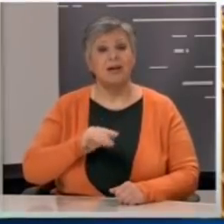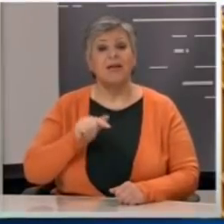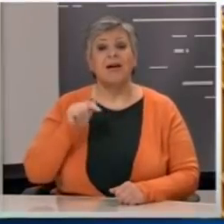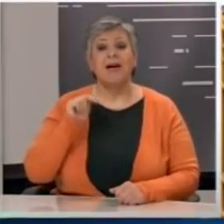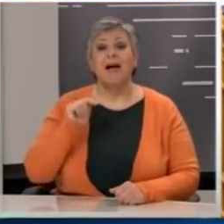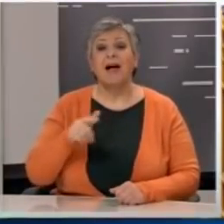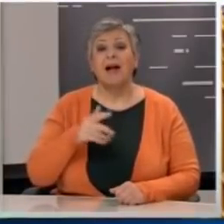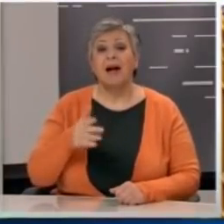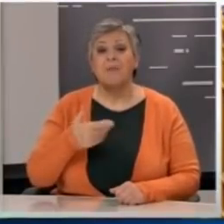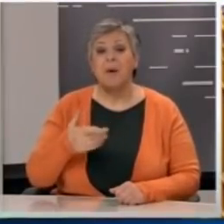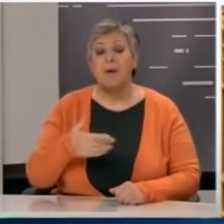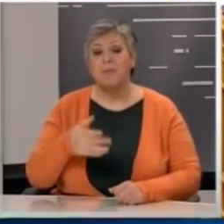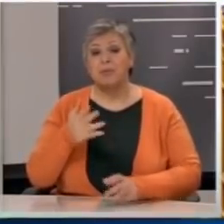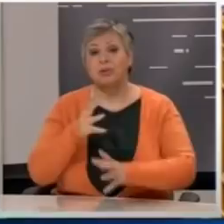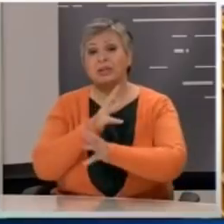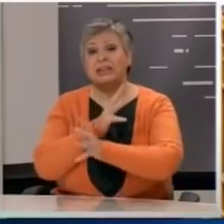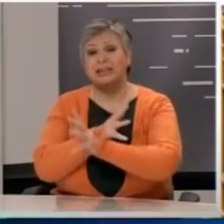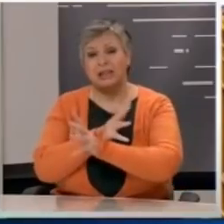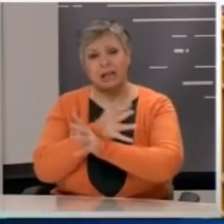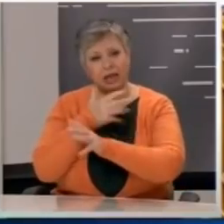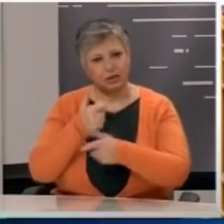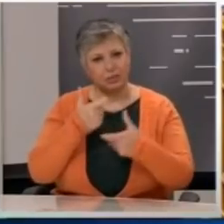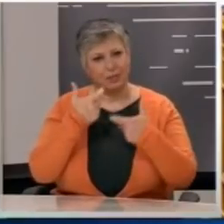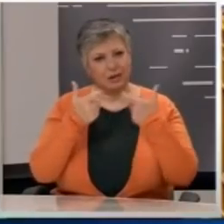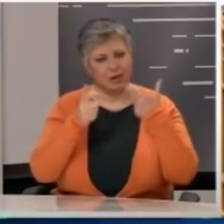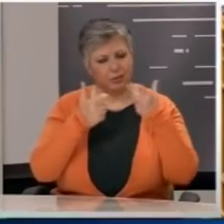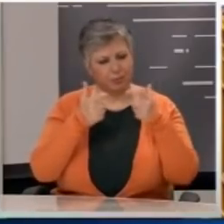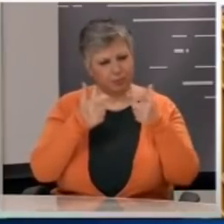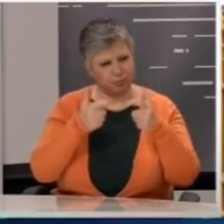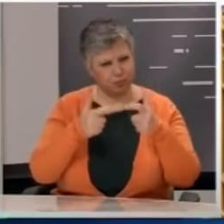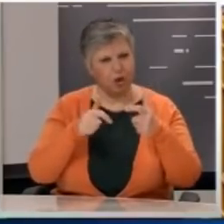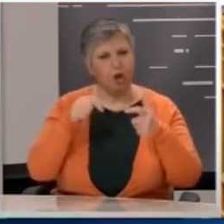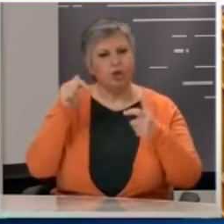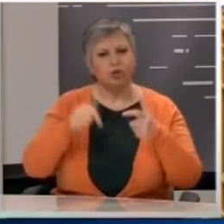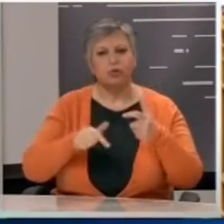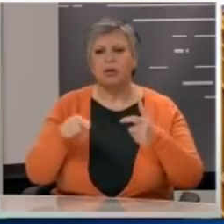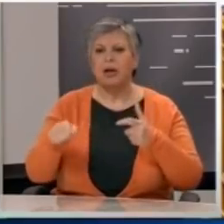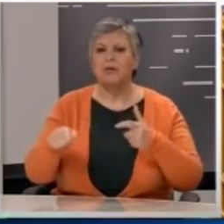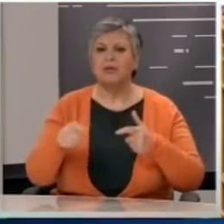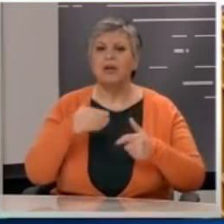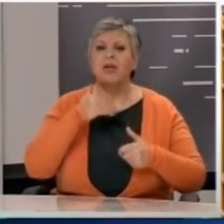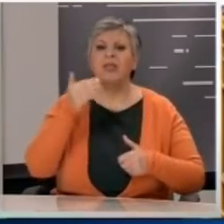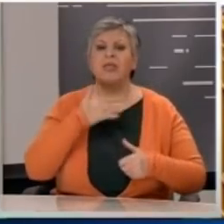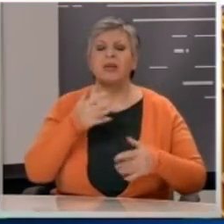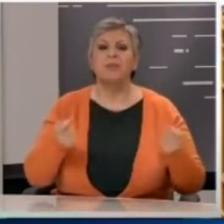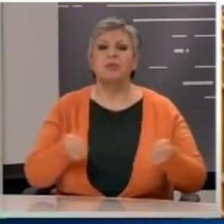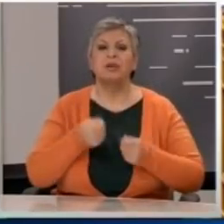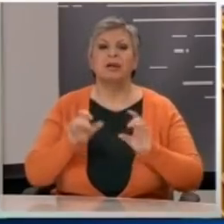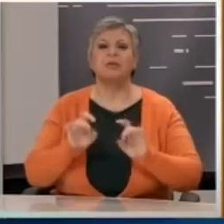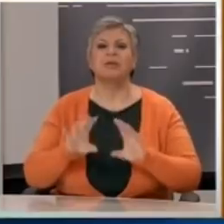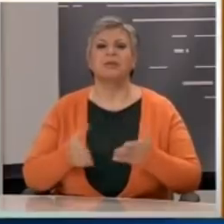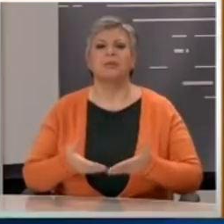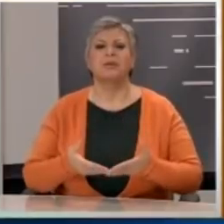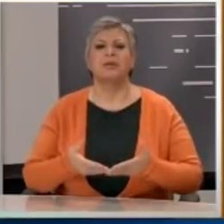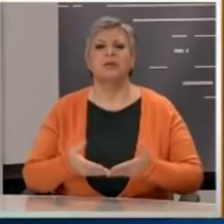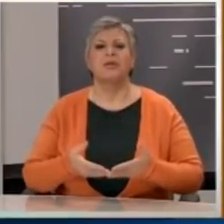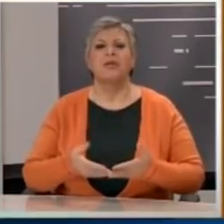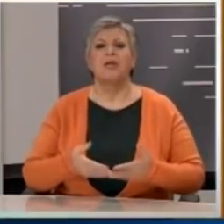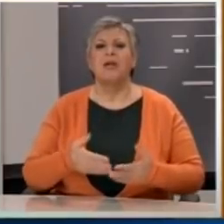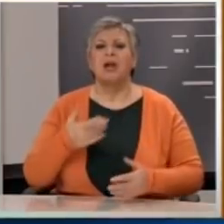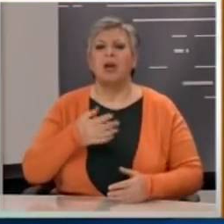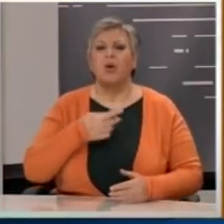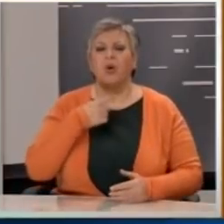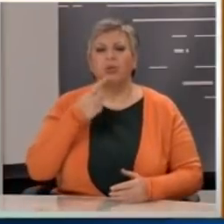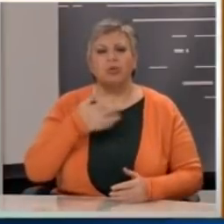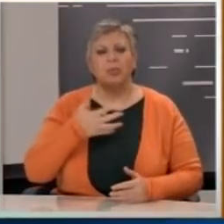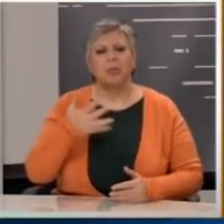ένας εισαγγελέας επέβλεπε τις μεγάλου ύψους προμήθειες. Αλλά δεν καταλαβαίνω γιατί καμένας στην αίθουσα, το